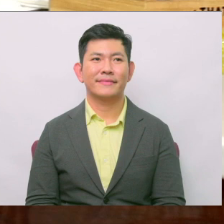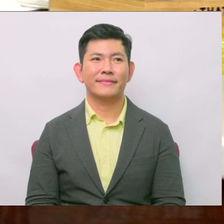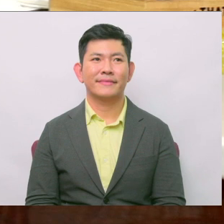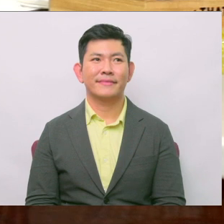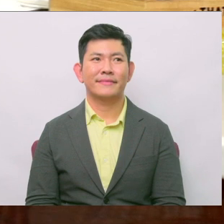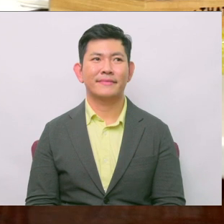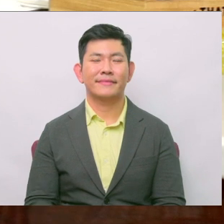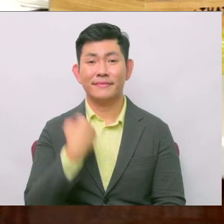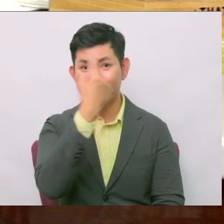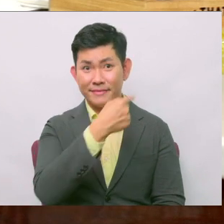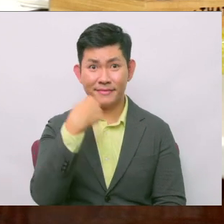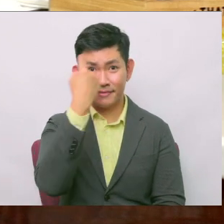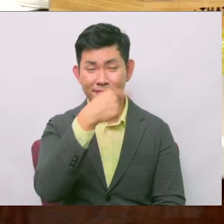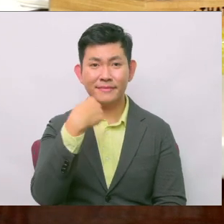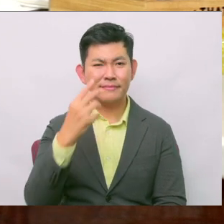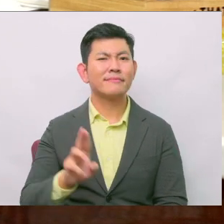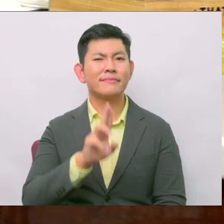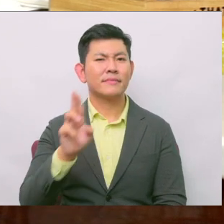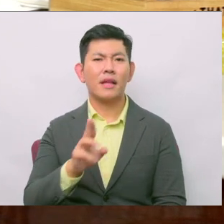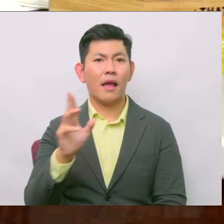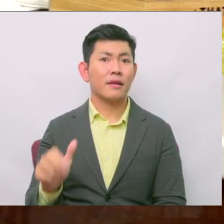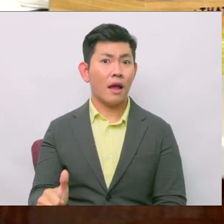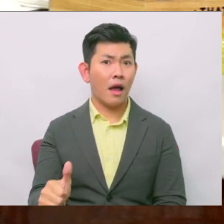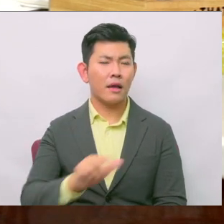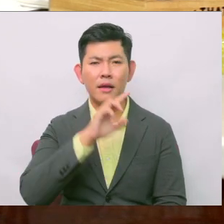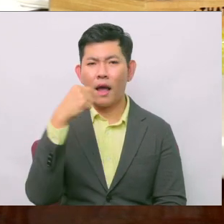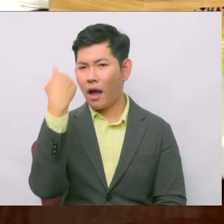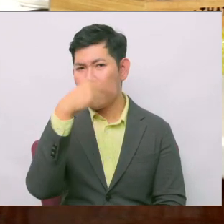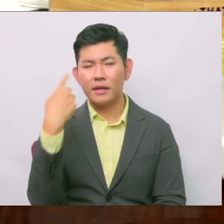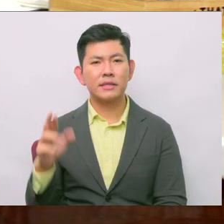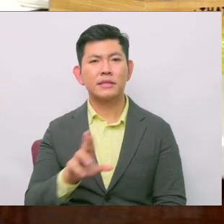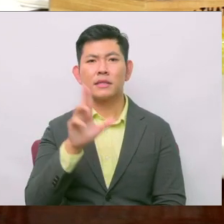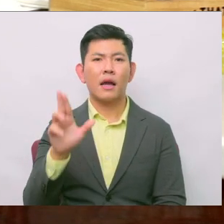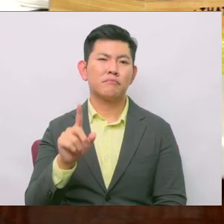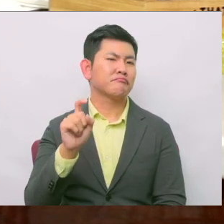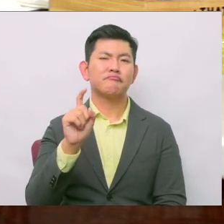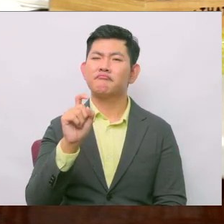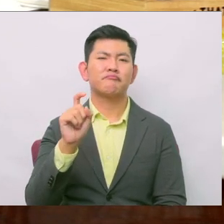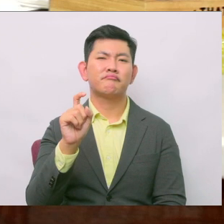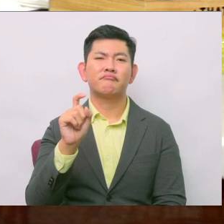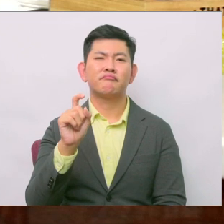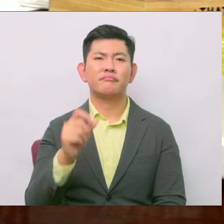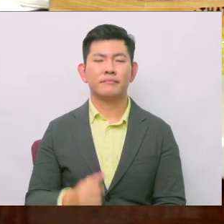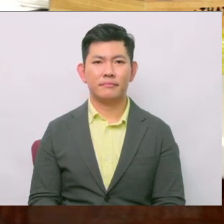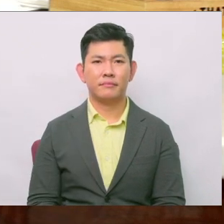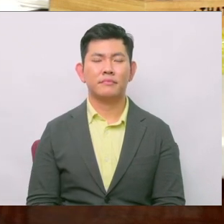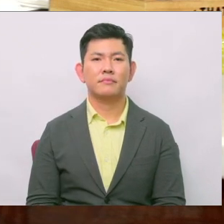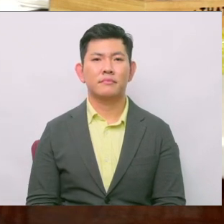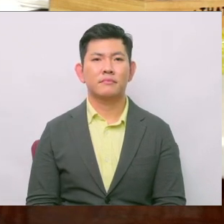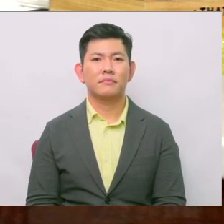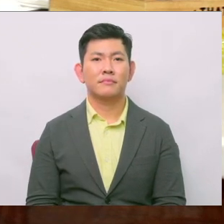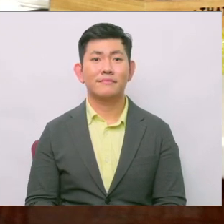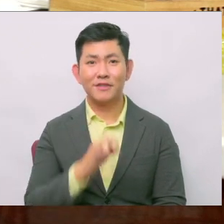ใครที่ใช้ลูกประคบได้ใครที่ใช้ลูกประคบไม่ได้นะคะลองถ่ายมานะ